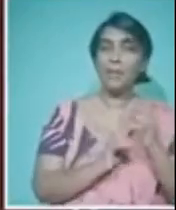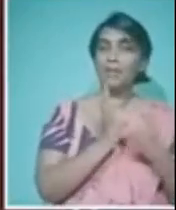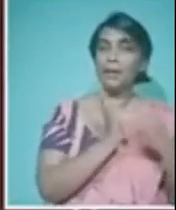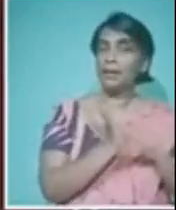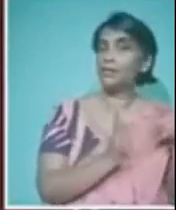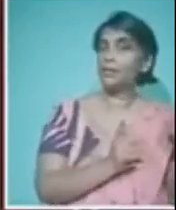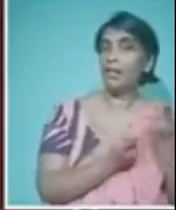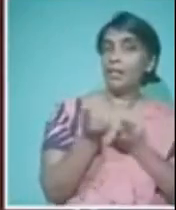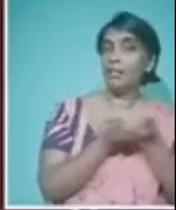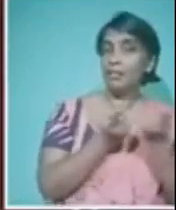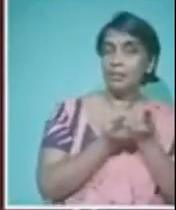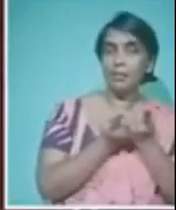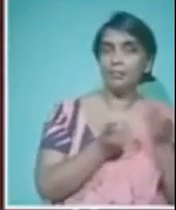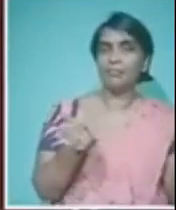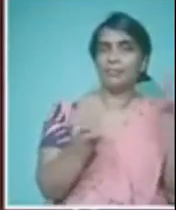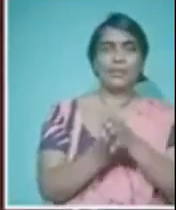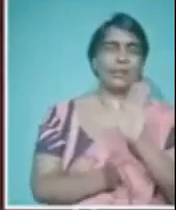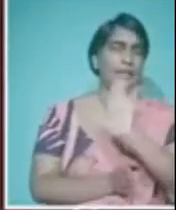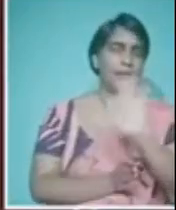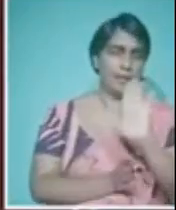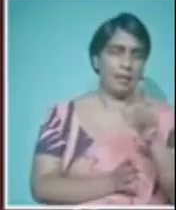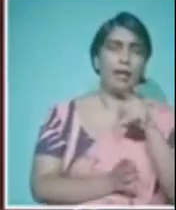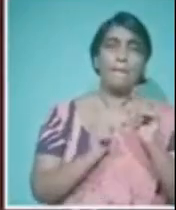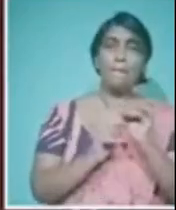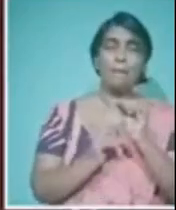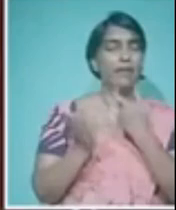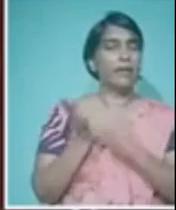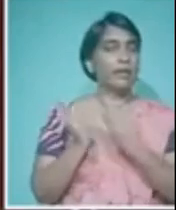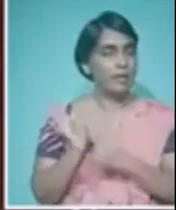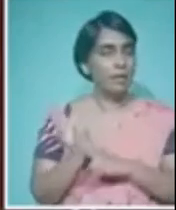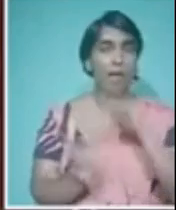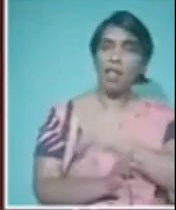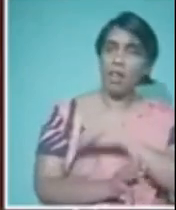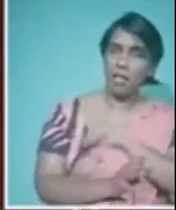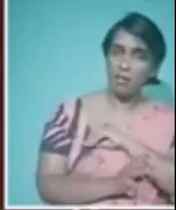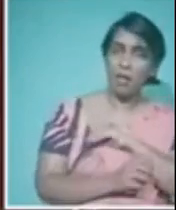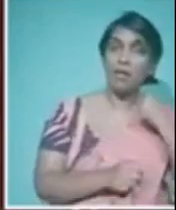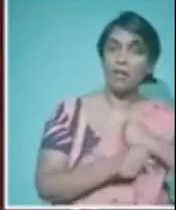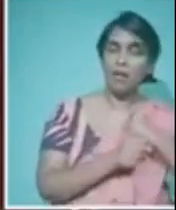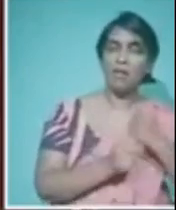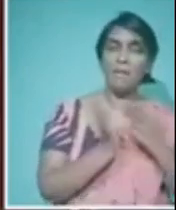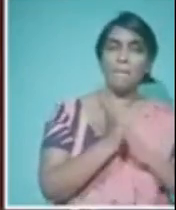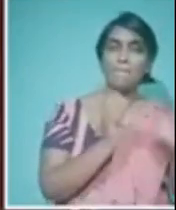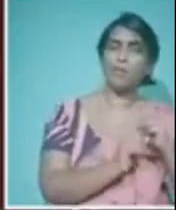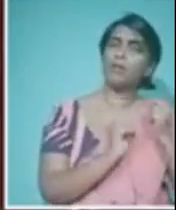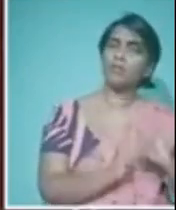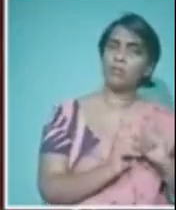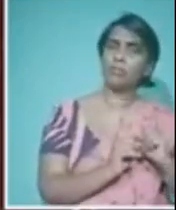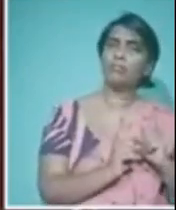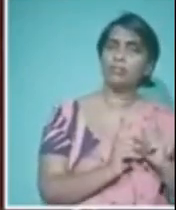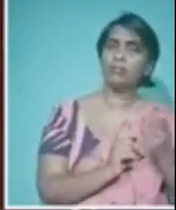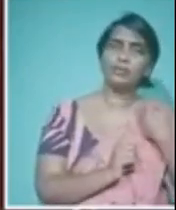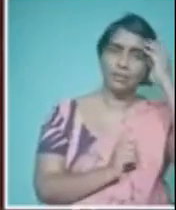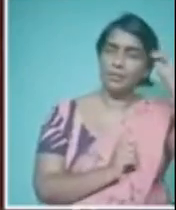එක්ක තරඟ කරන ගොඩට වැටෙන්නේ නැහැ පෞද්ගලික නාලිකා ලාභ ලබන්නත් රජයේ නාලිකාව හැමදාම මෙතන